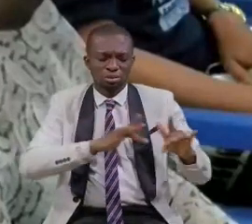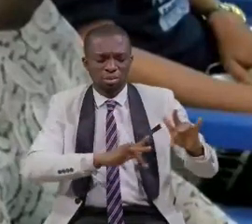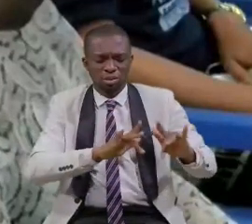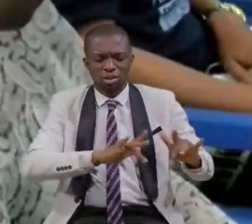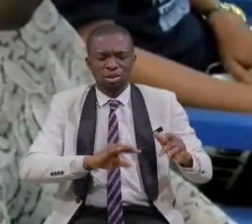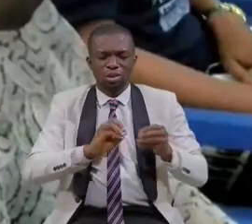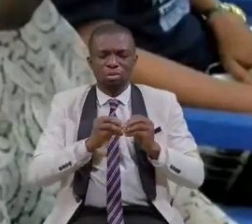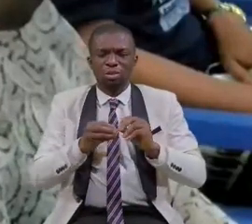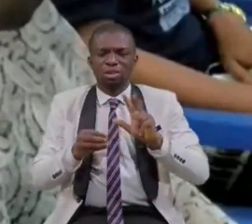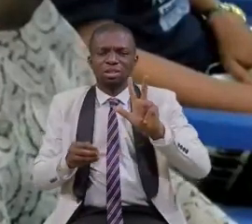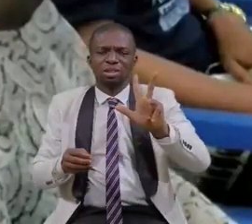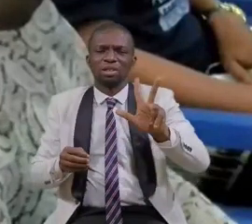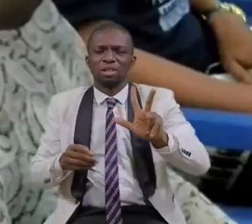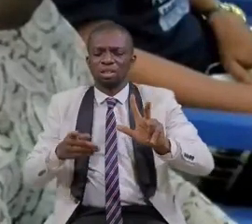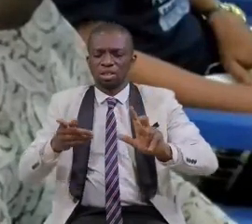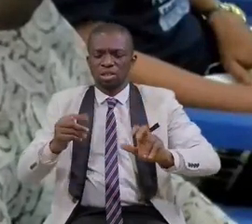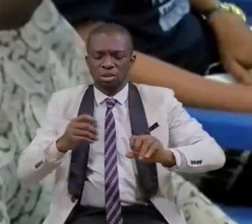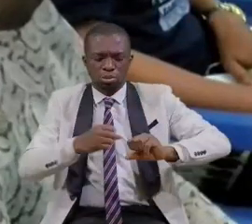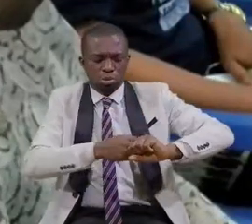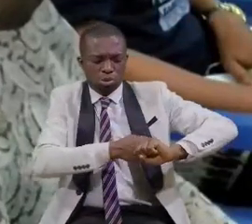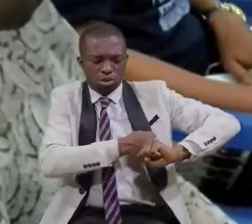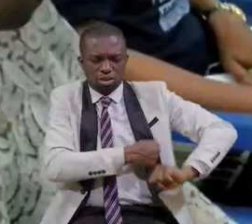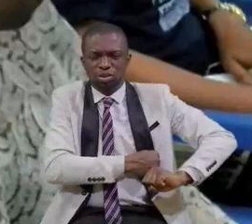Trois, c'est la protection des tentations.